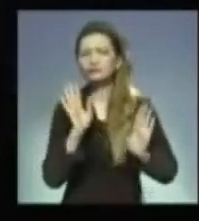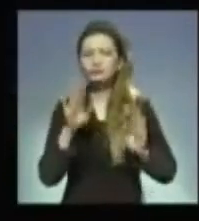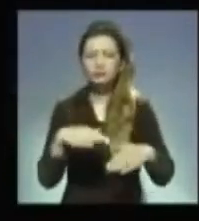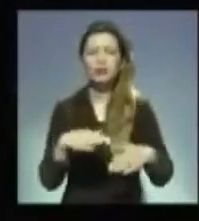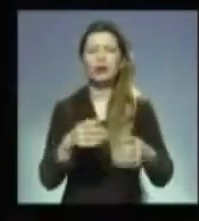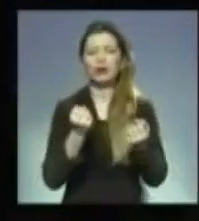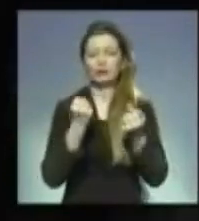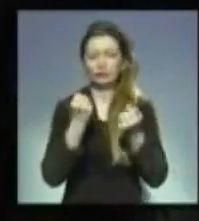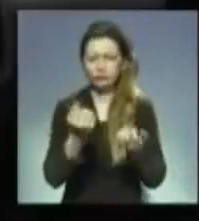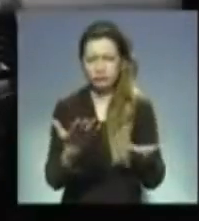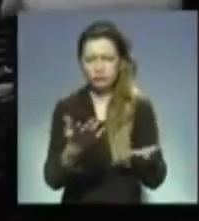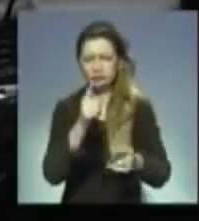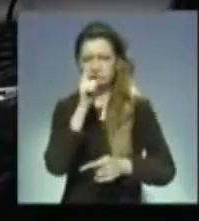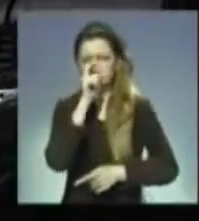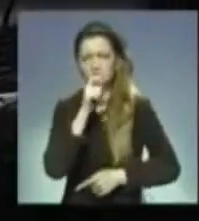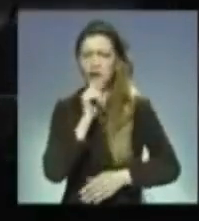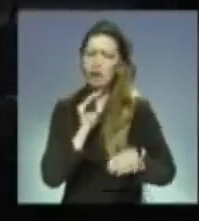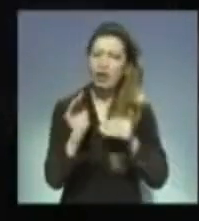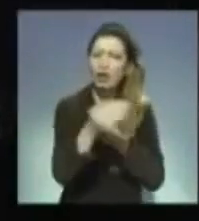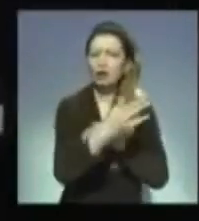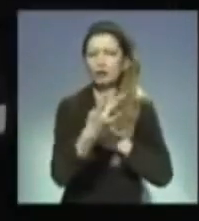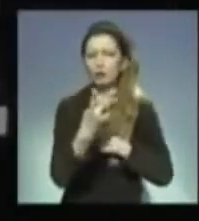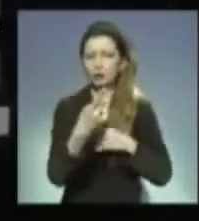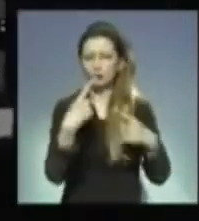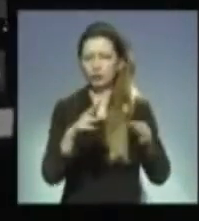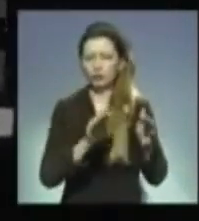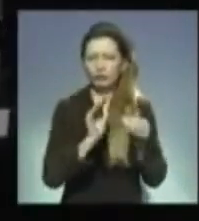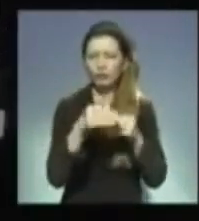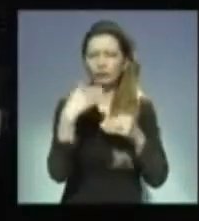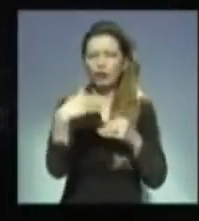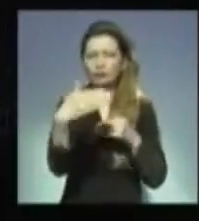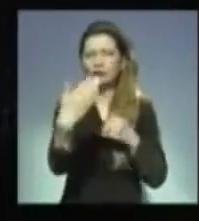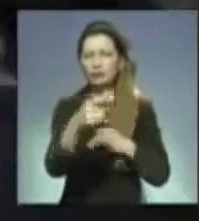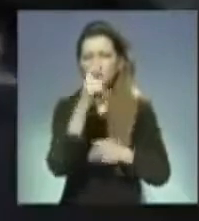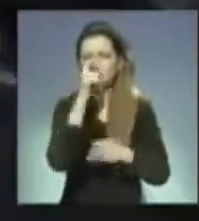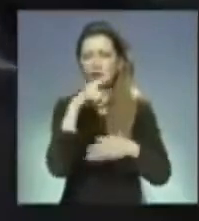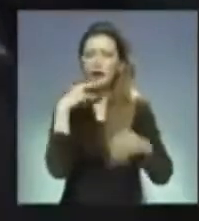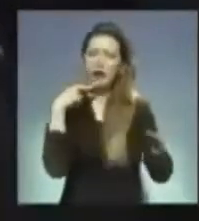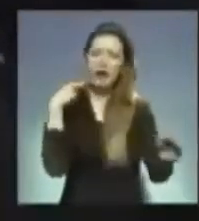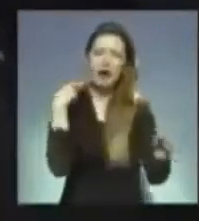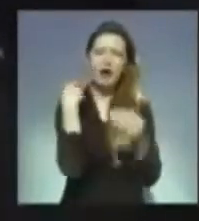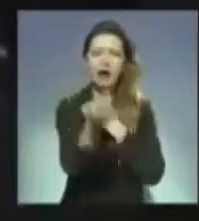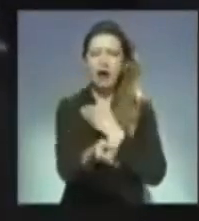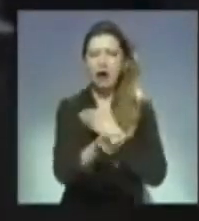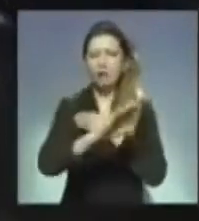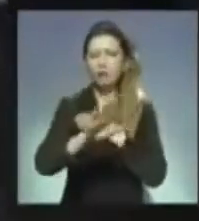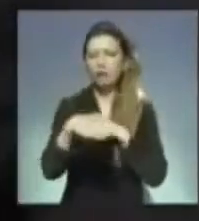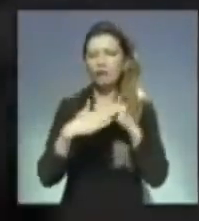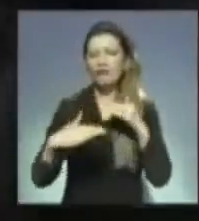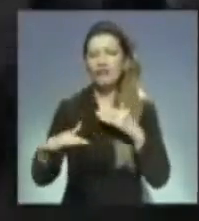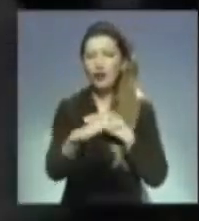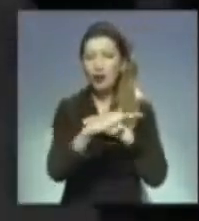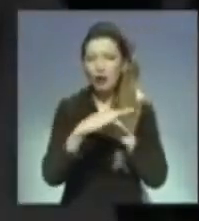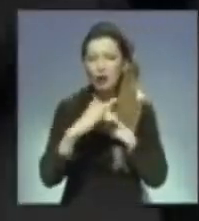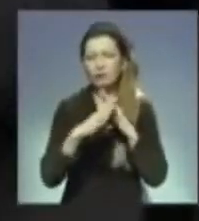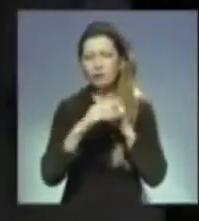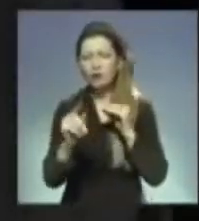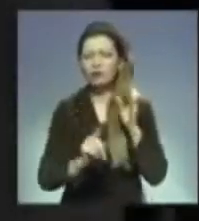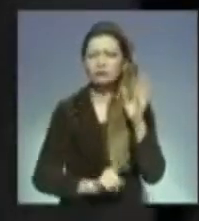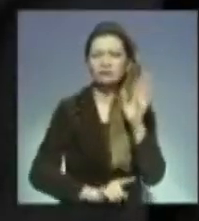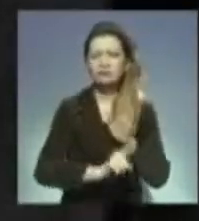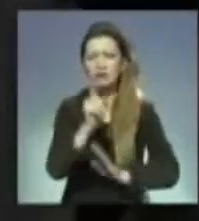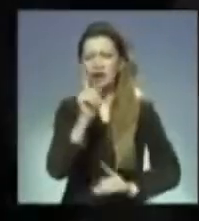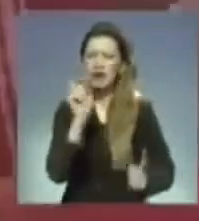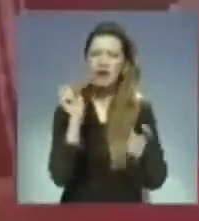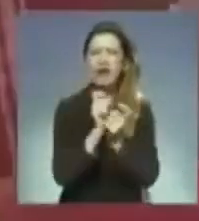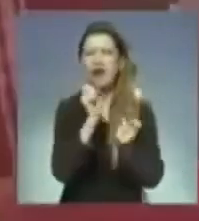авто проехало нужный поворот, затем другой. И в итоге оказалась далеко от нужного адреса. В машине началась